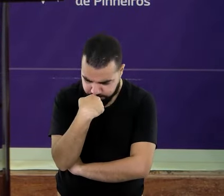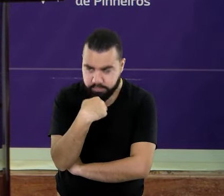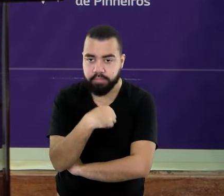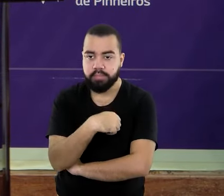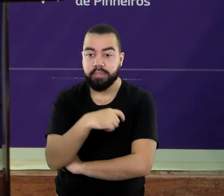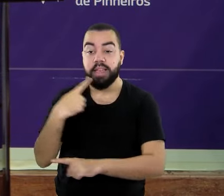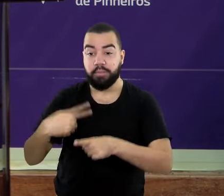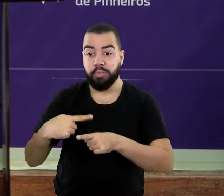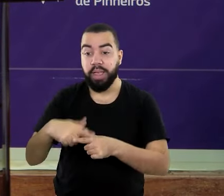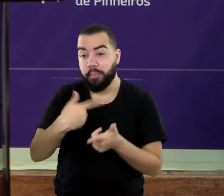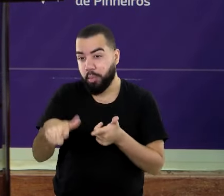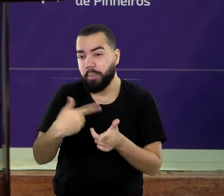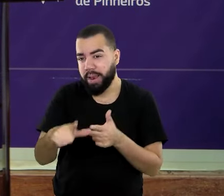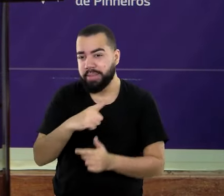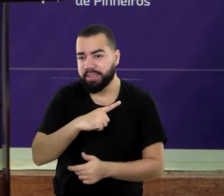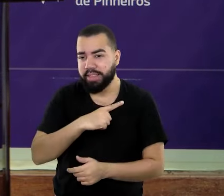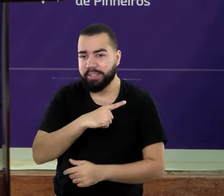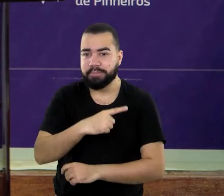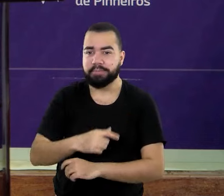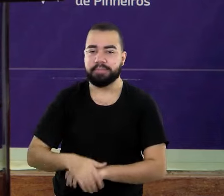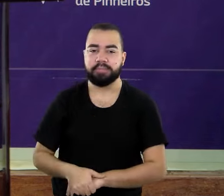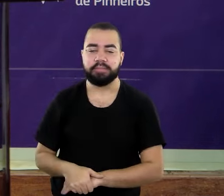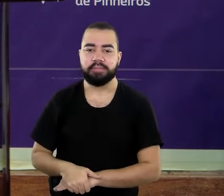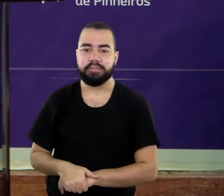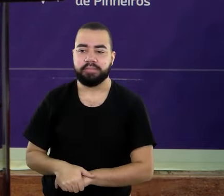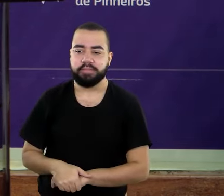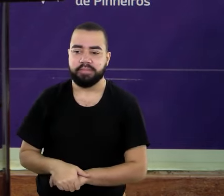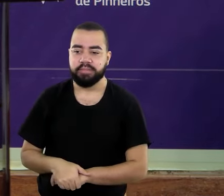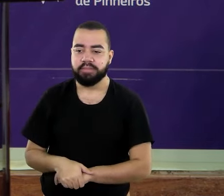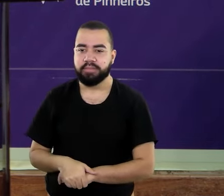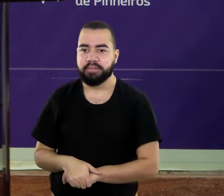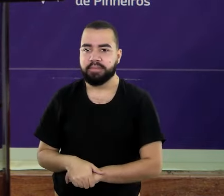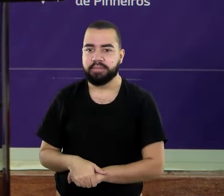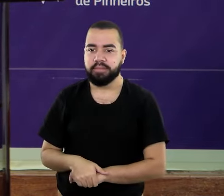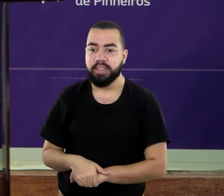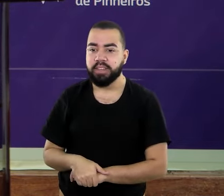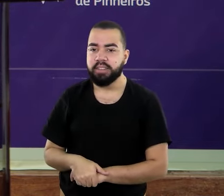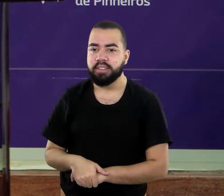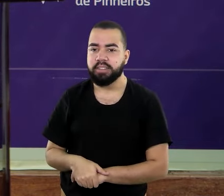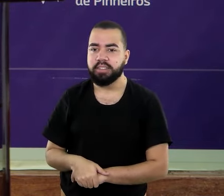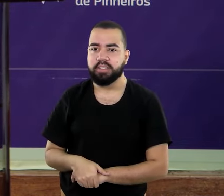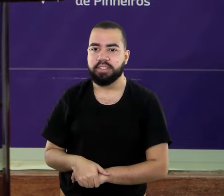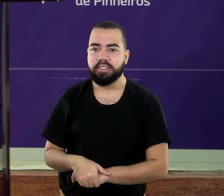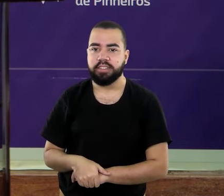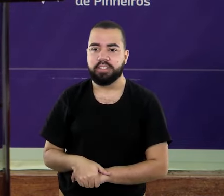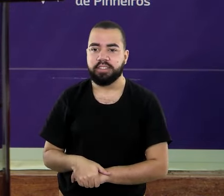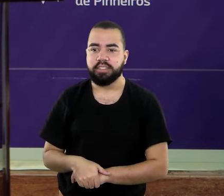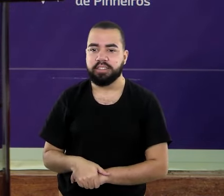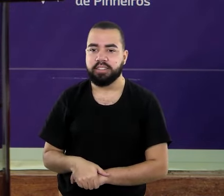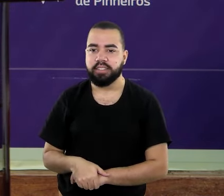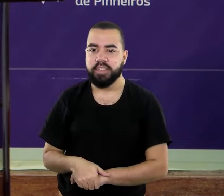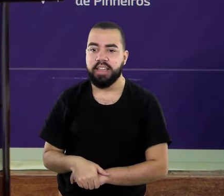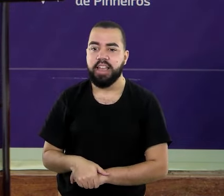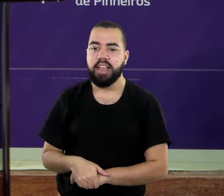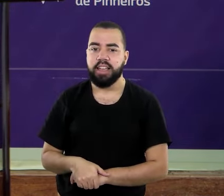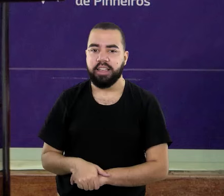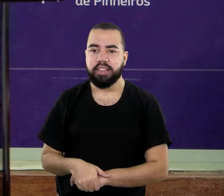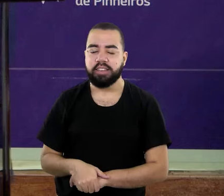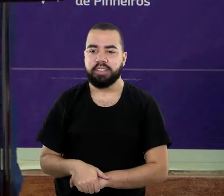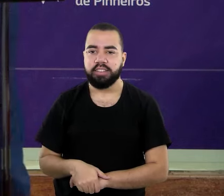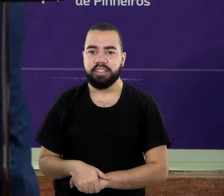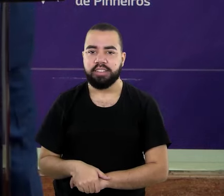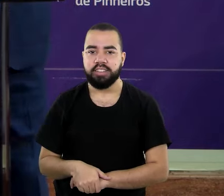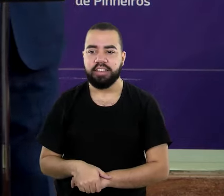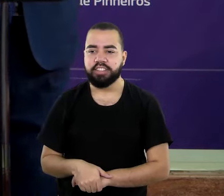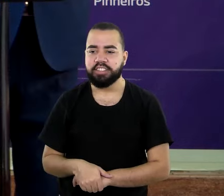내가 설교 예배 마치고 축도를 했는데 손살같이 뛰어나가 버렸습니다. E após a pregação eu faço uma